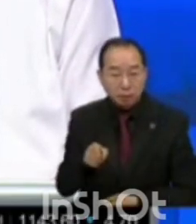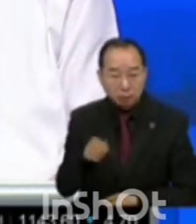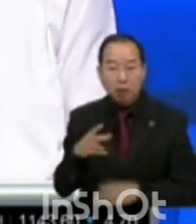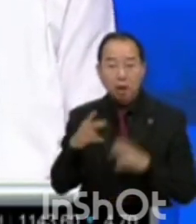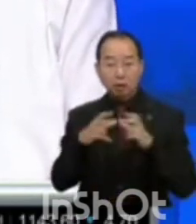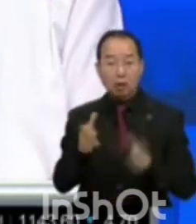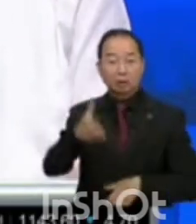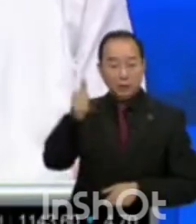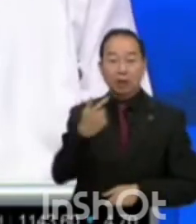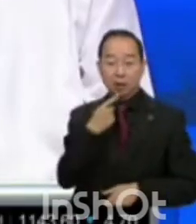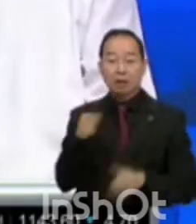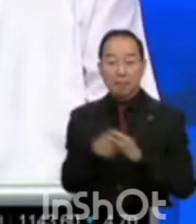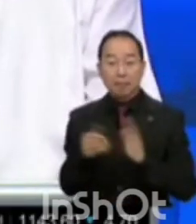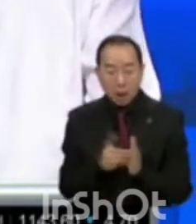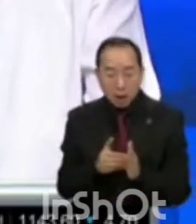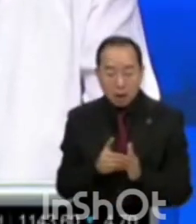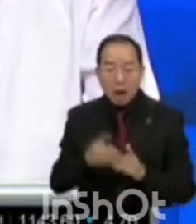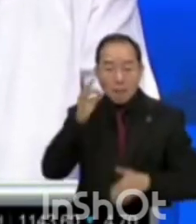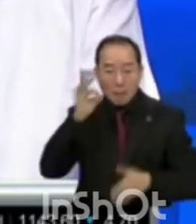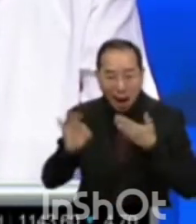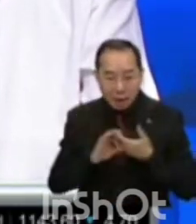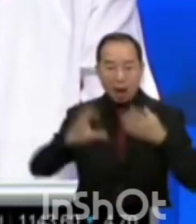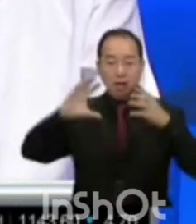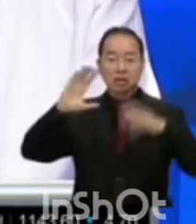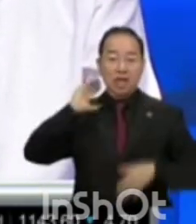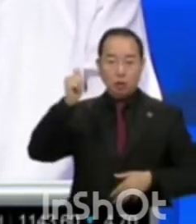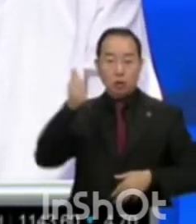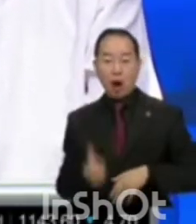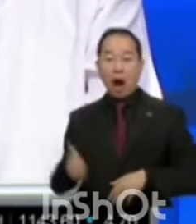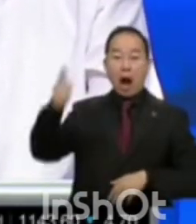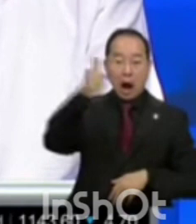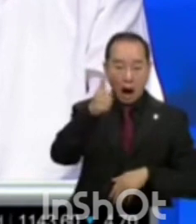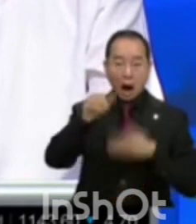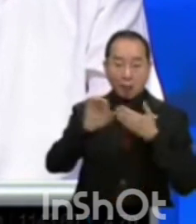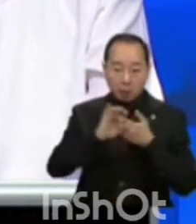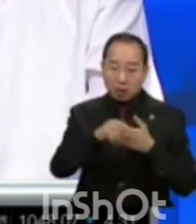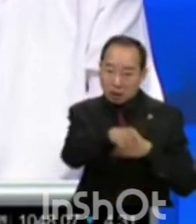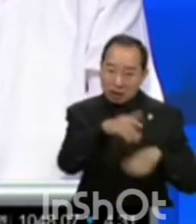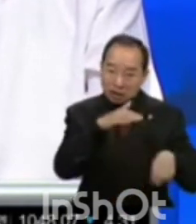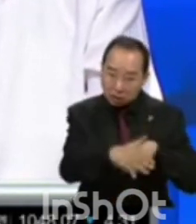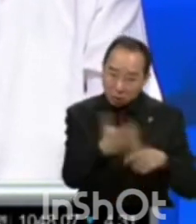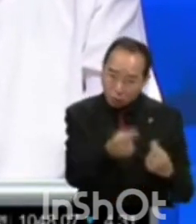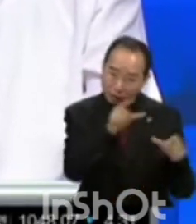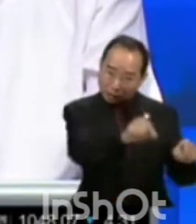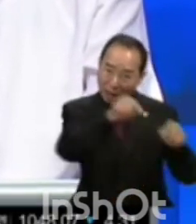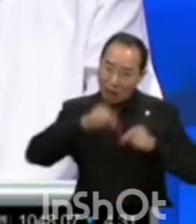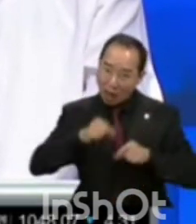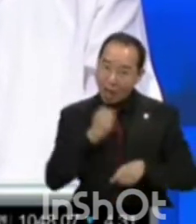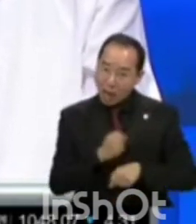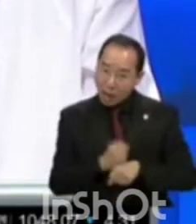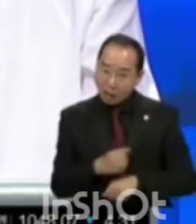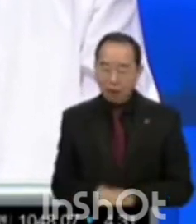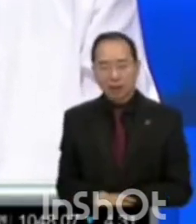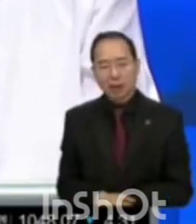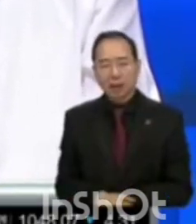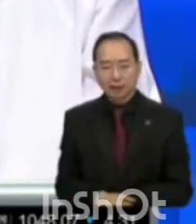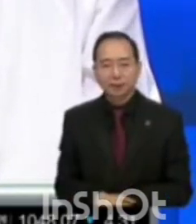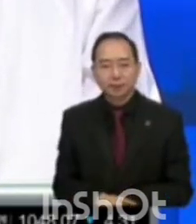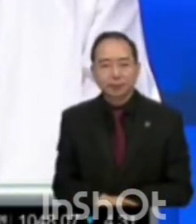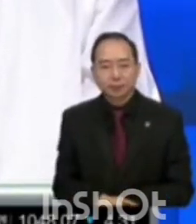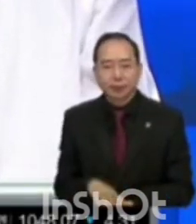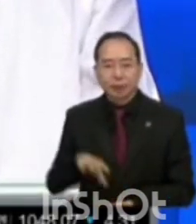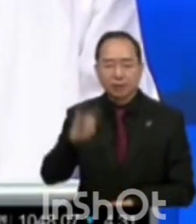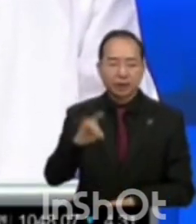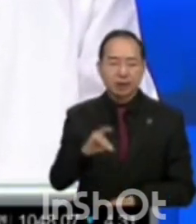확대하실 생각이신가요? 일단은 뭐 시장이 하는 기준하고 이제 도에서 하는